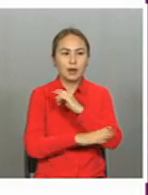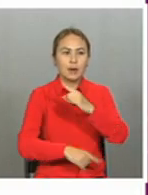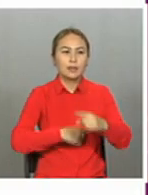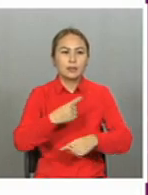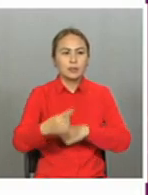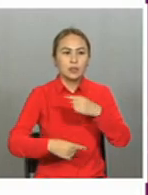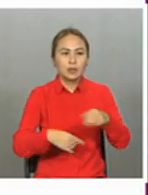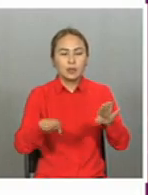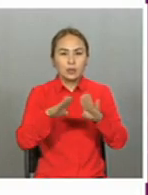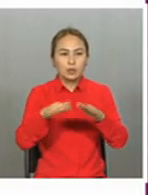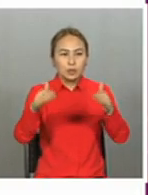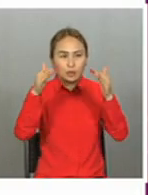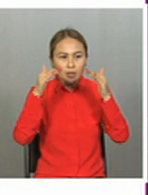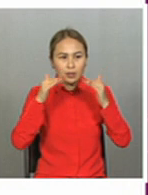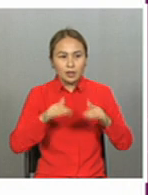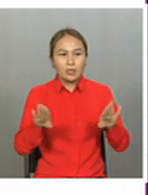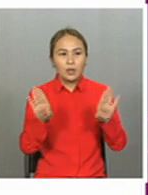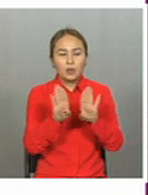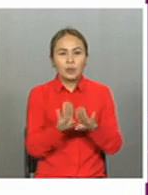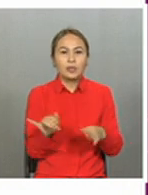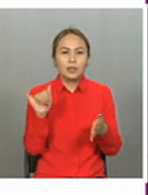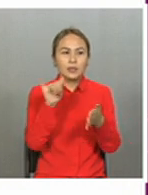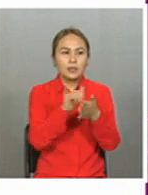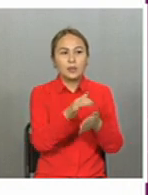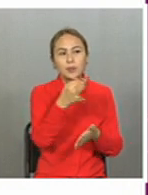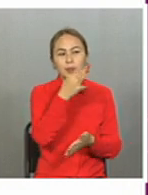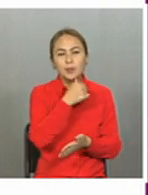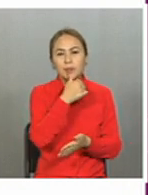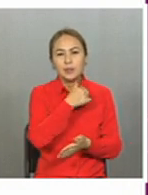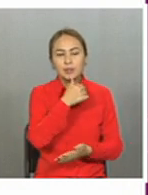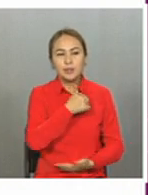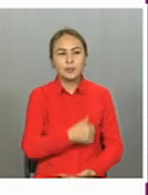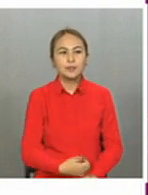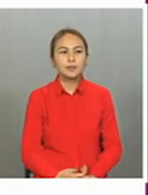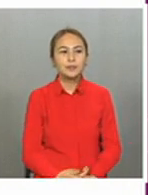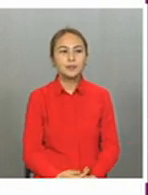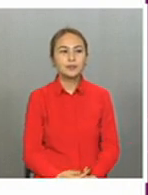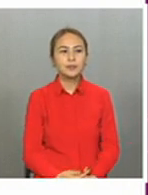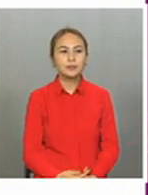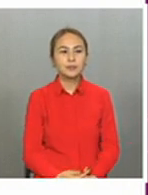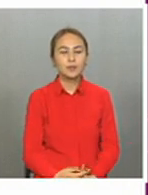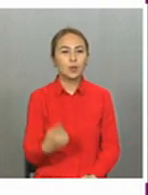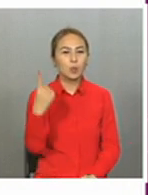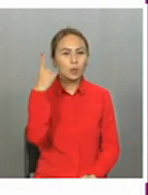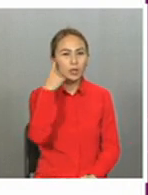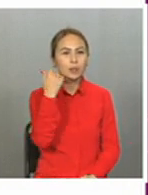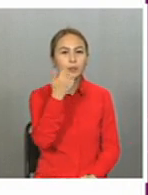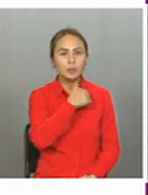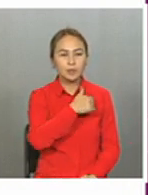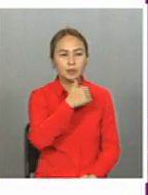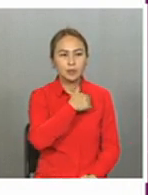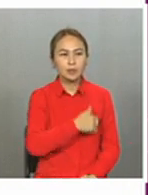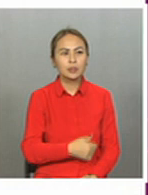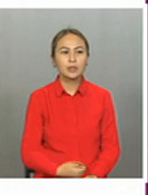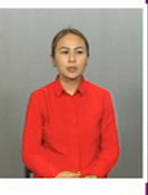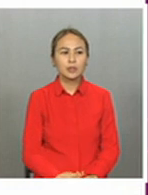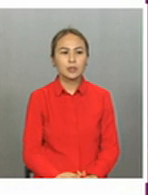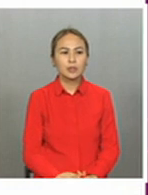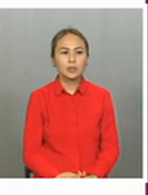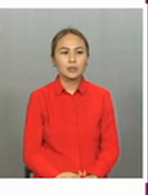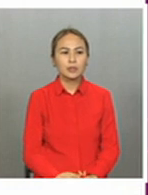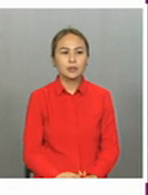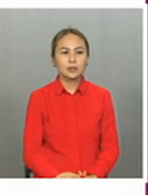тізбегін төменнен жоғары қарай орналастырып көріңдер. Ойланып көріңдер.